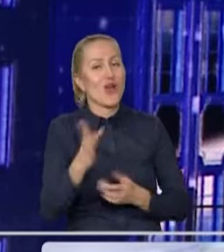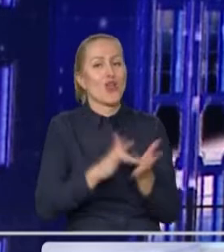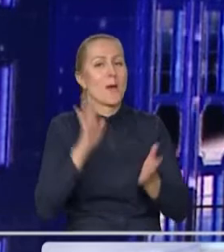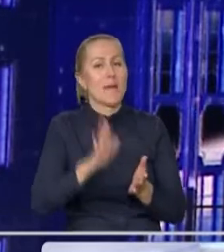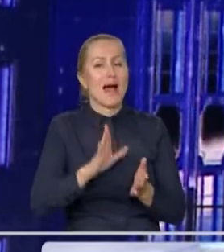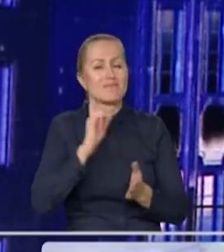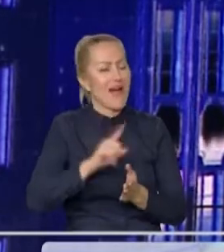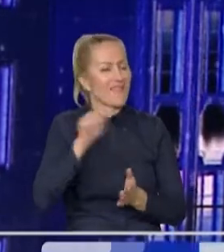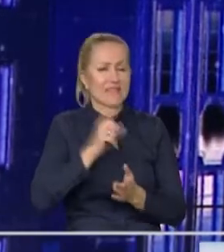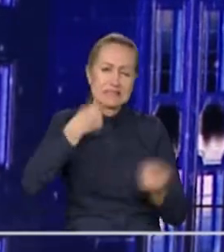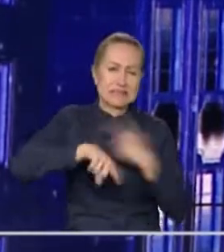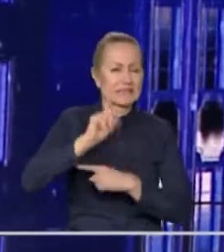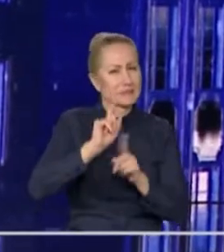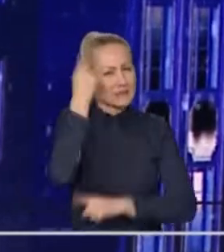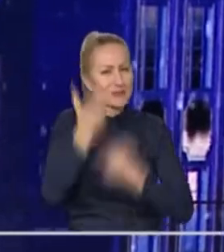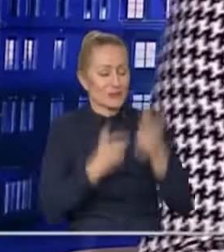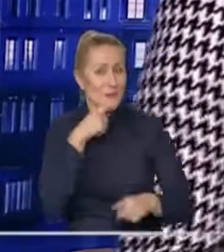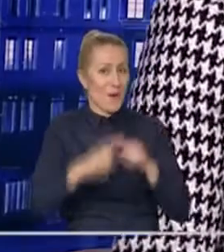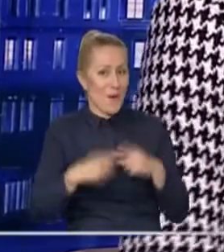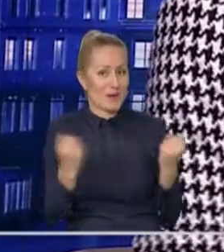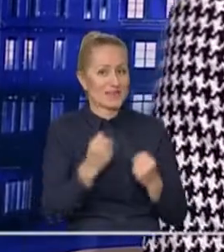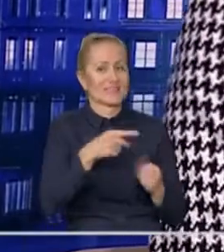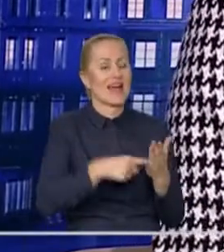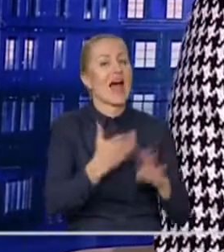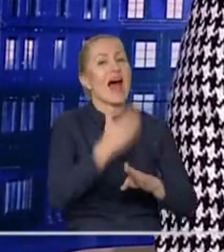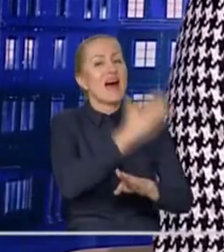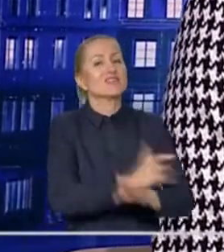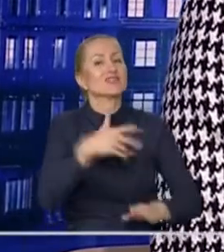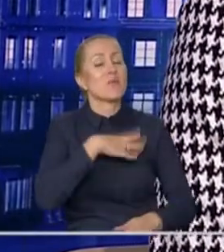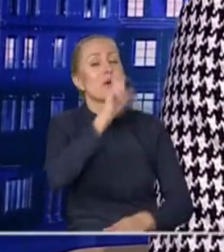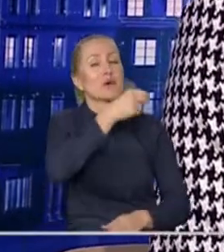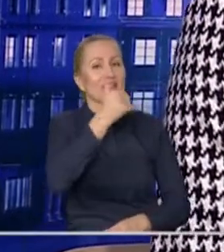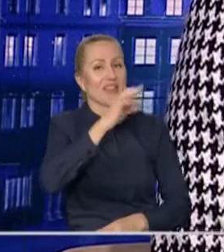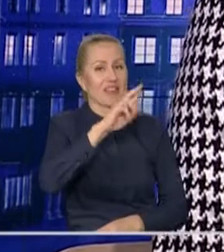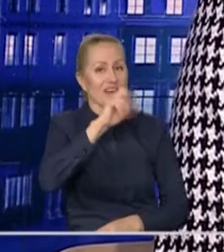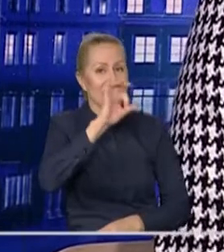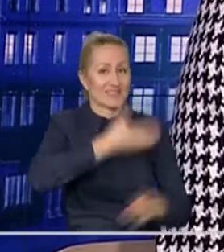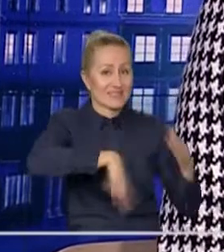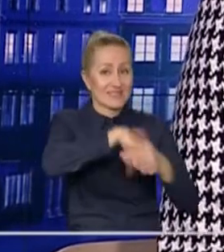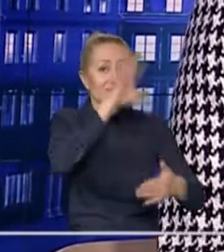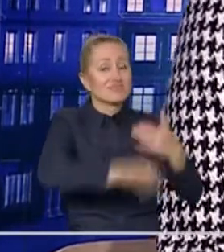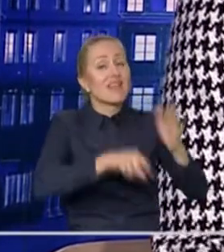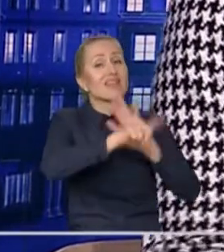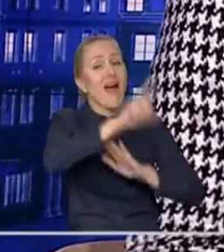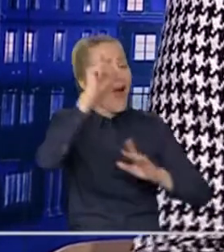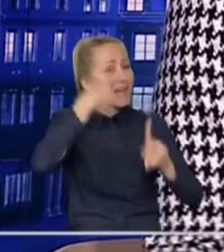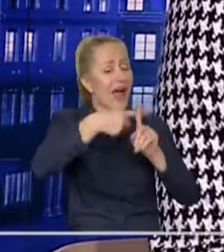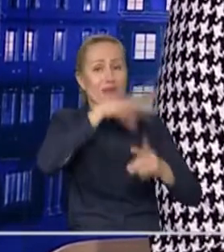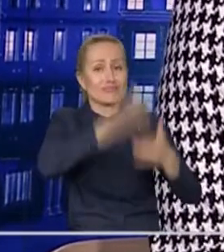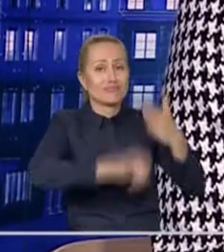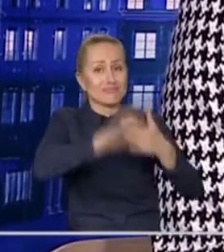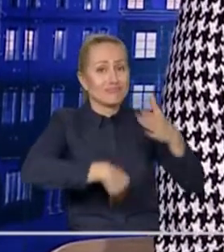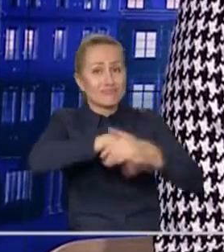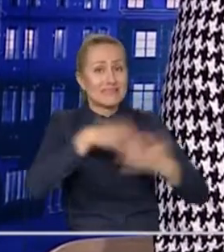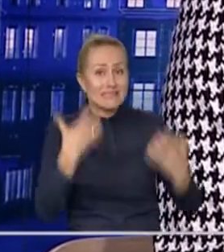i wyrachowanym politykiem, no bo po tych wydarzeniach właśnie, po wypowiedziach pana Nitrasa o piłowaniu katolików, no najwyraźniej